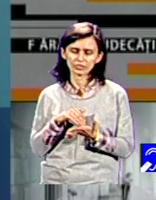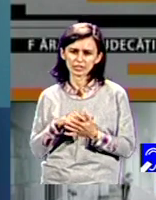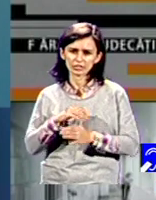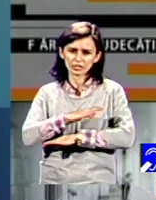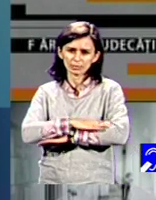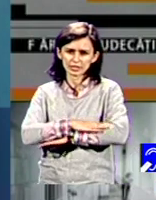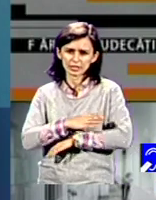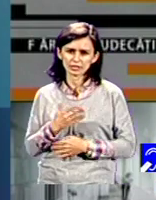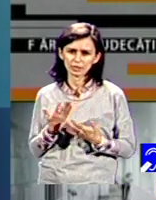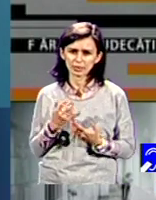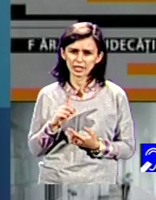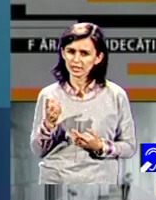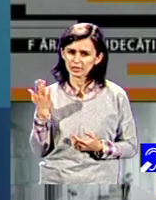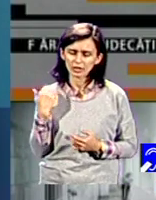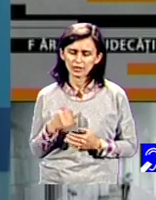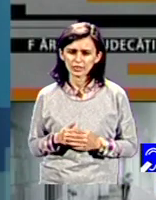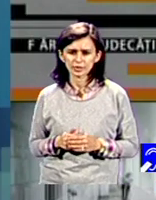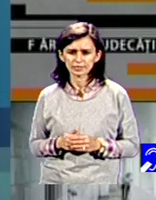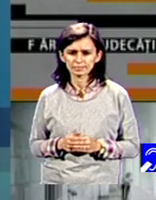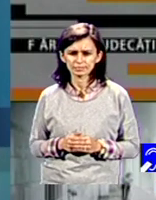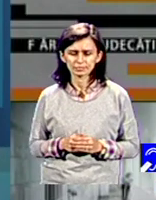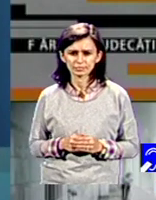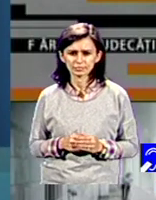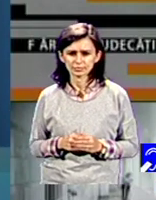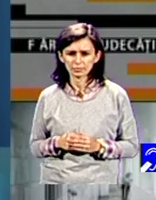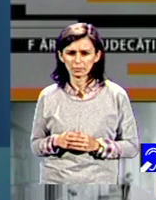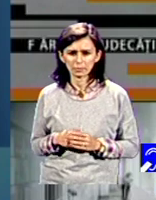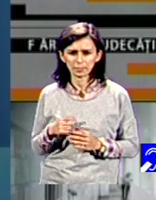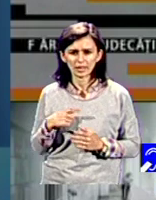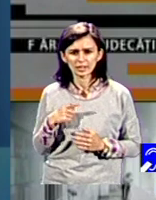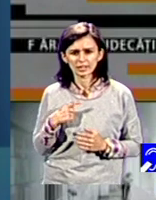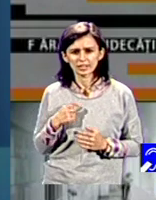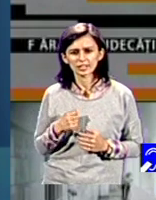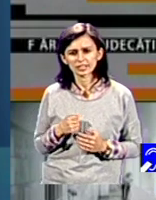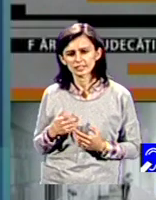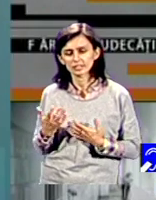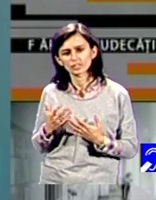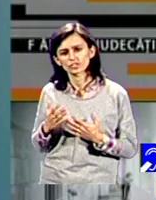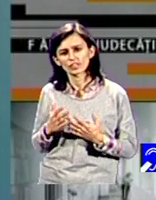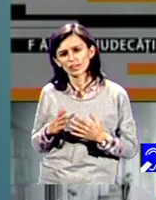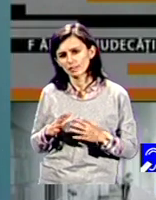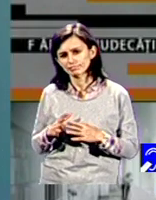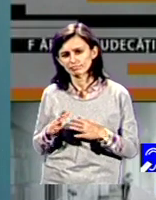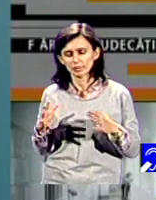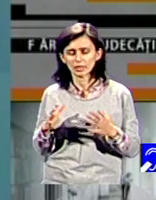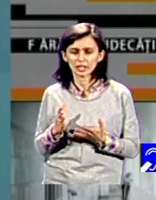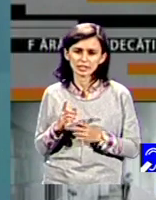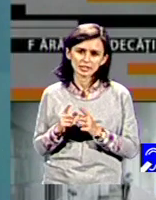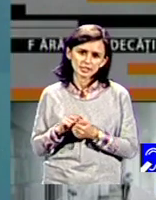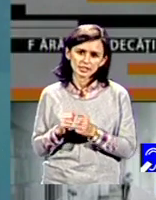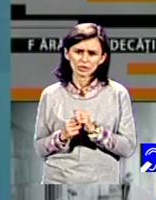la ele aveau e o paleta completa complexă largă sau cum să spun sau ați mers mizat pe anumite categorii